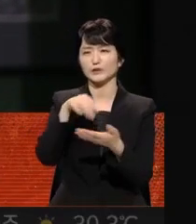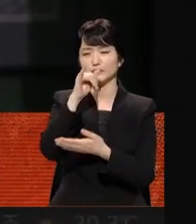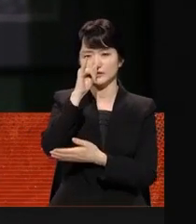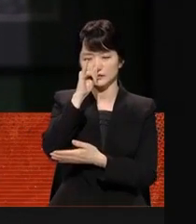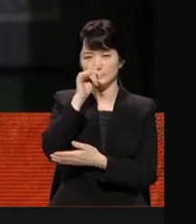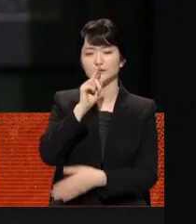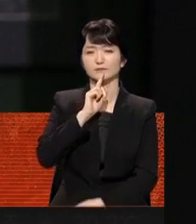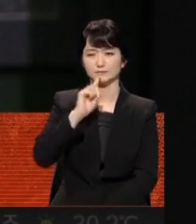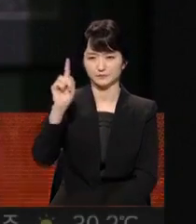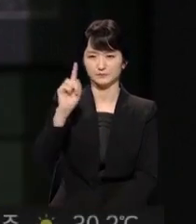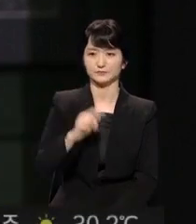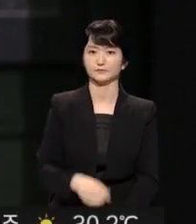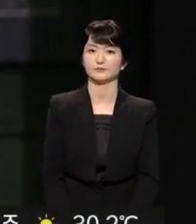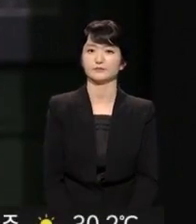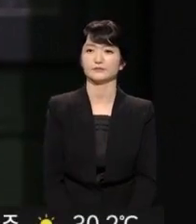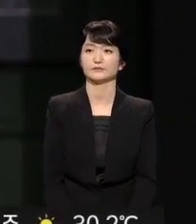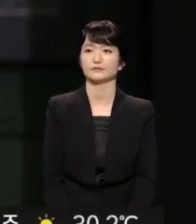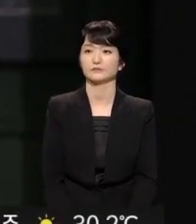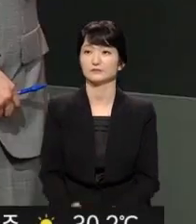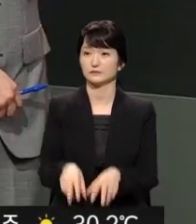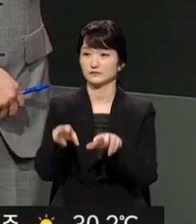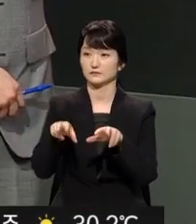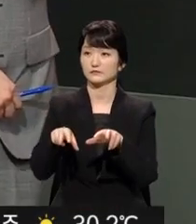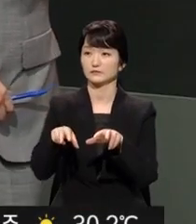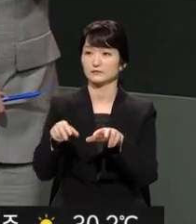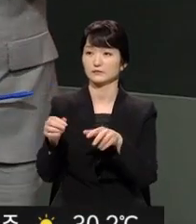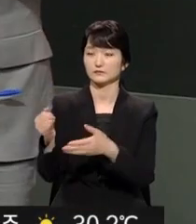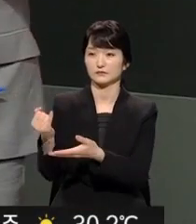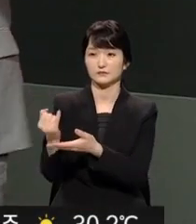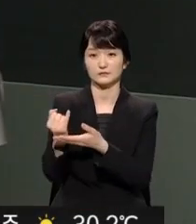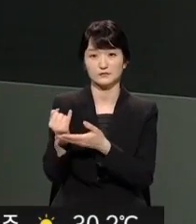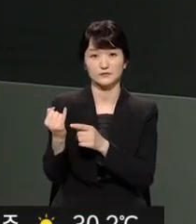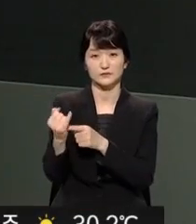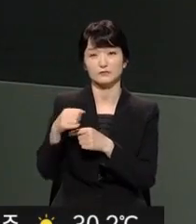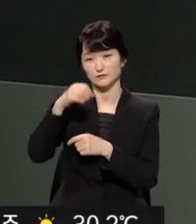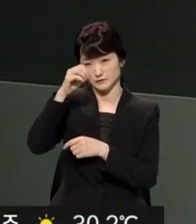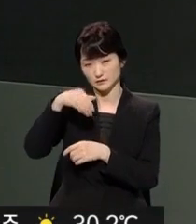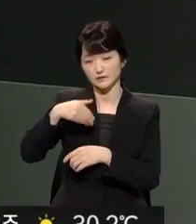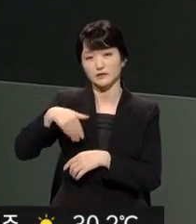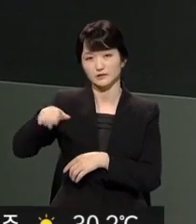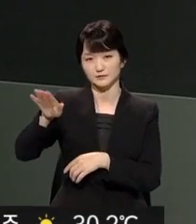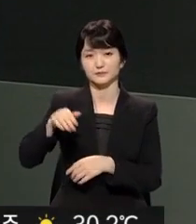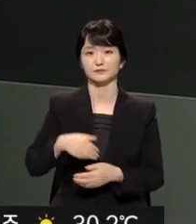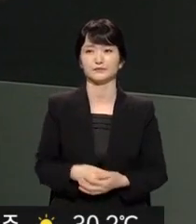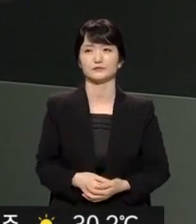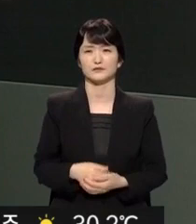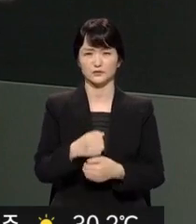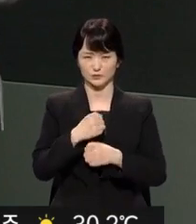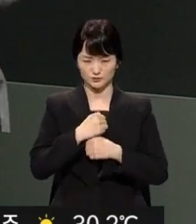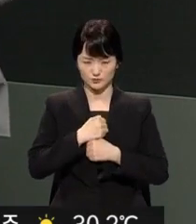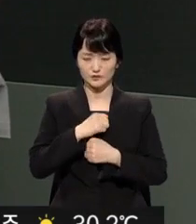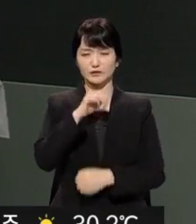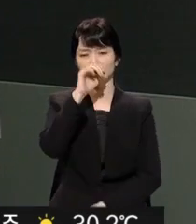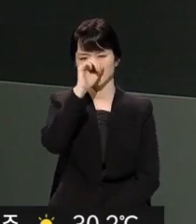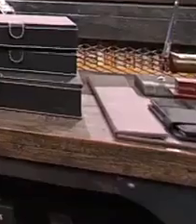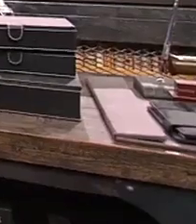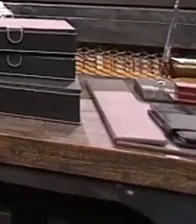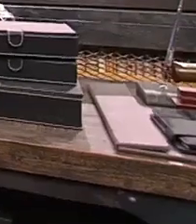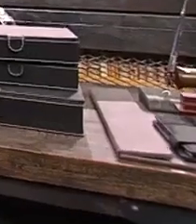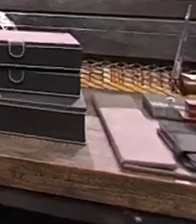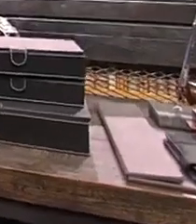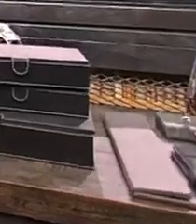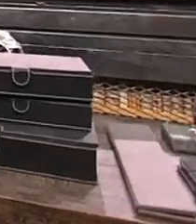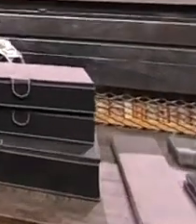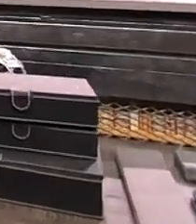제보하게 됐다고 합니다. 그럼 지금 그냥 가버린 거예요? 네, 맞습니다. 알겠습니다. 아무튼 좀 주의를 하셨으면 좋겠습니다.